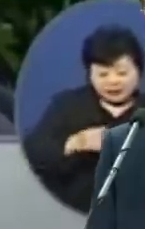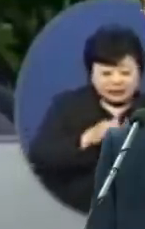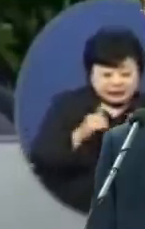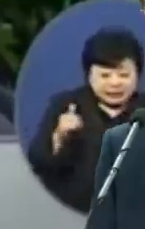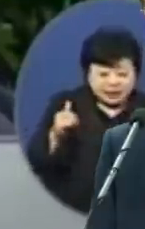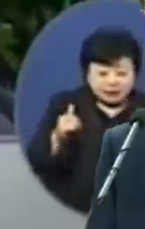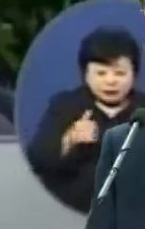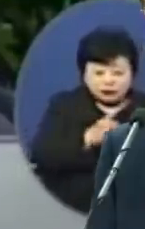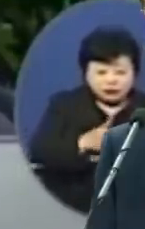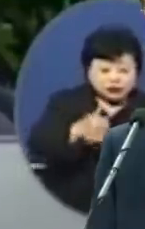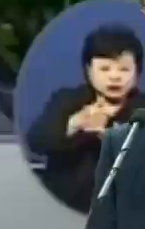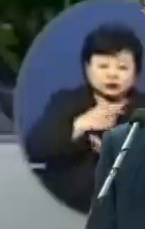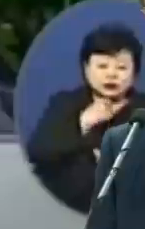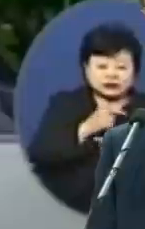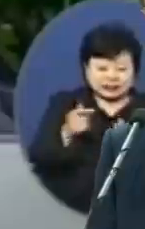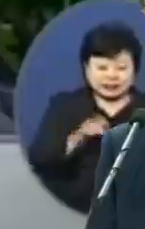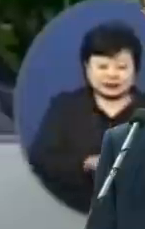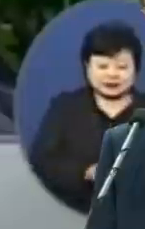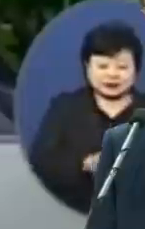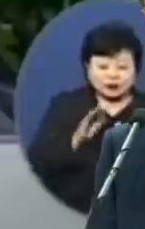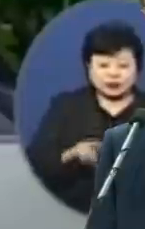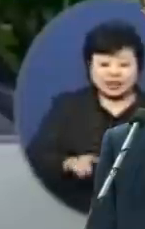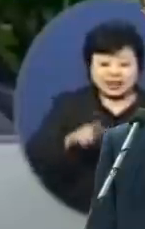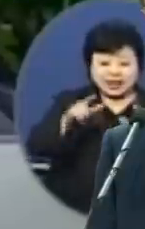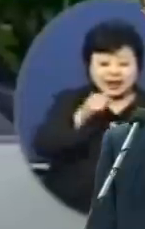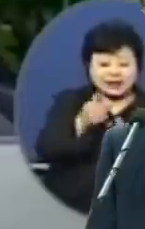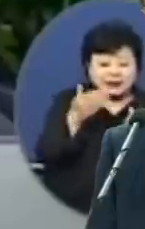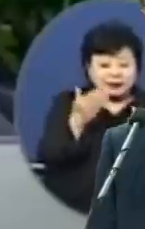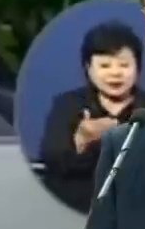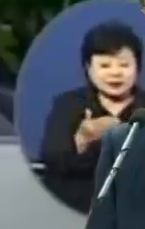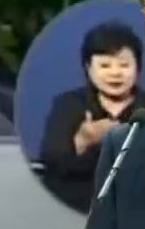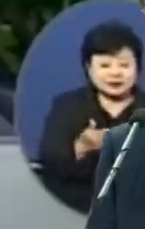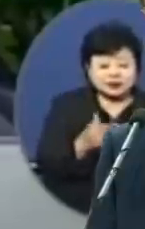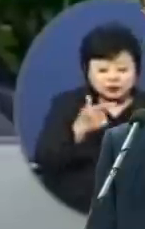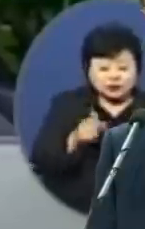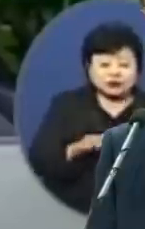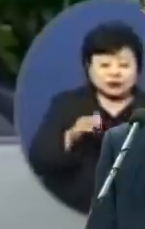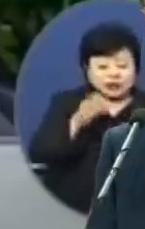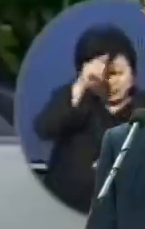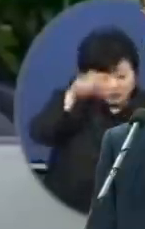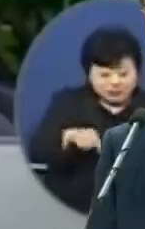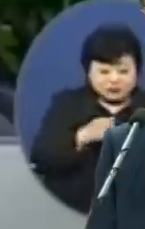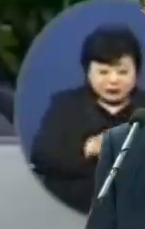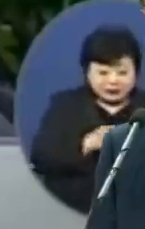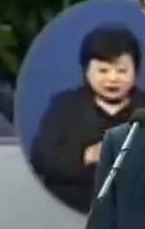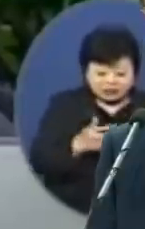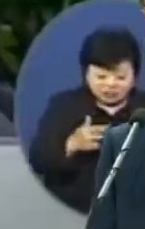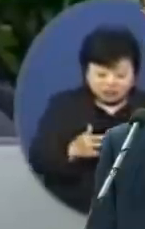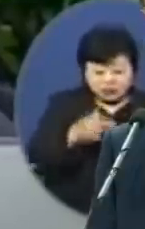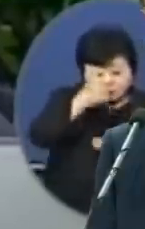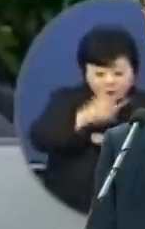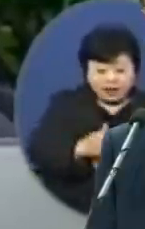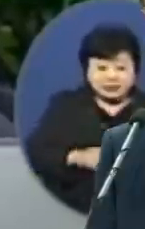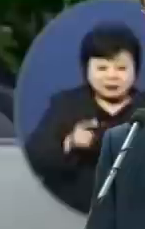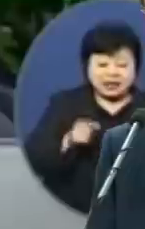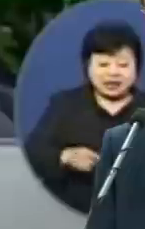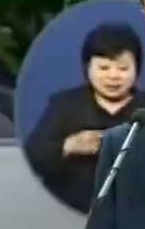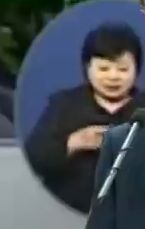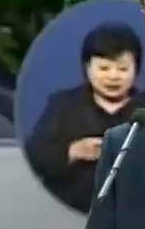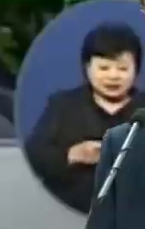사람은 주님께서 원치 않습니다. 오늘날 하나님께서 엿새 만에 천지를 지으시고 이래 마지막